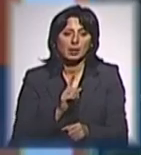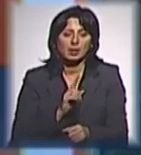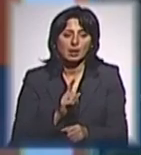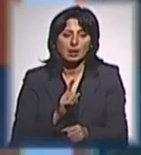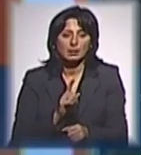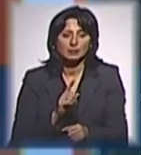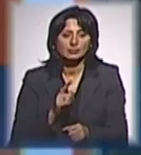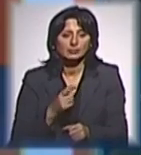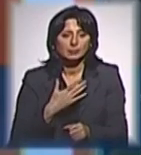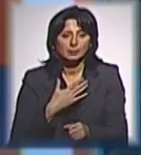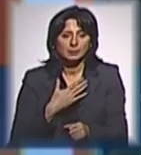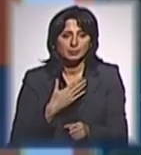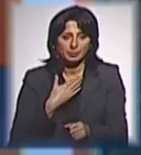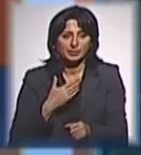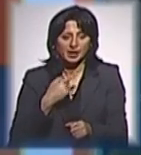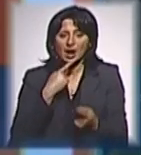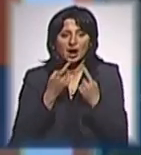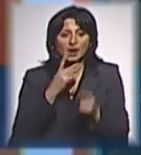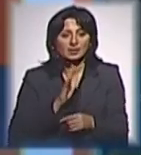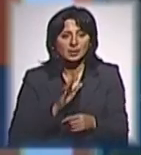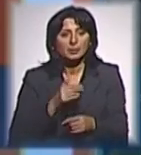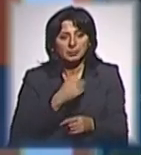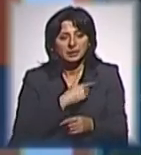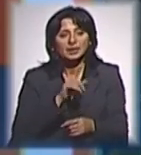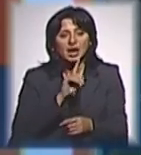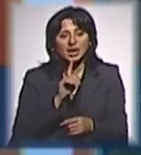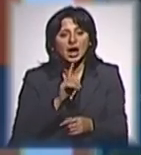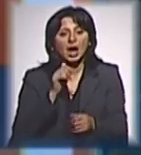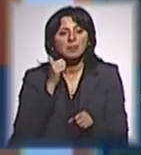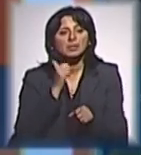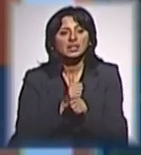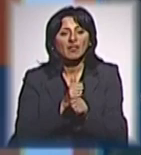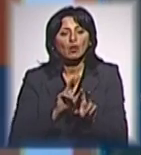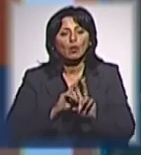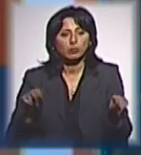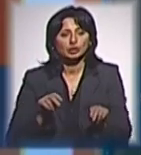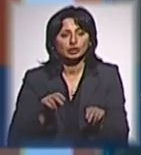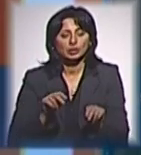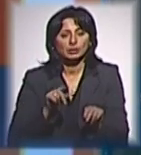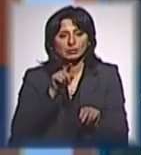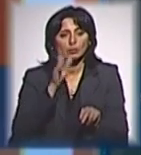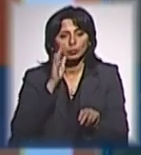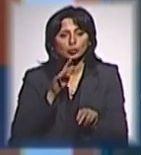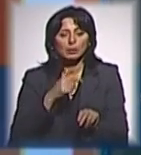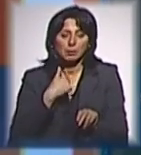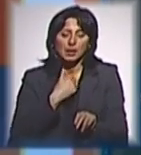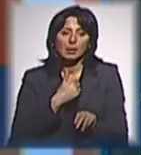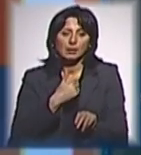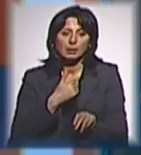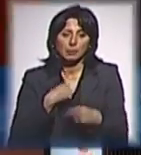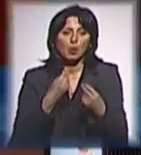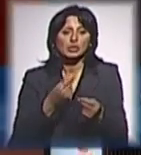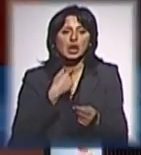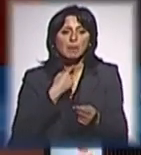მე არ მისაუბრია, თქვენ მინდა რა არის მთავარი დაპირება, რის გამოც თქვენ უნდა მოგცენ